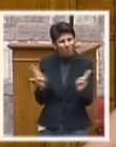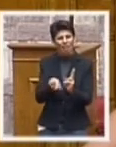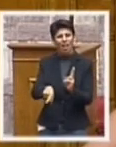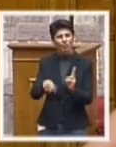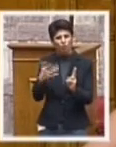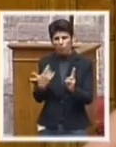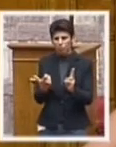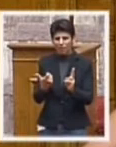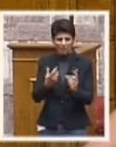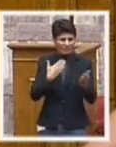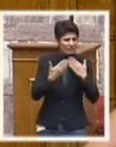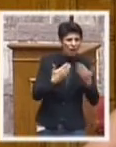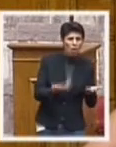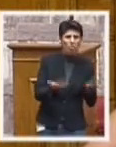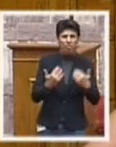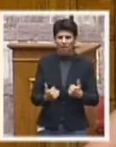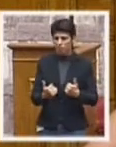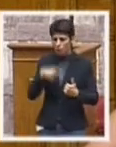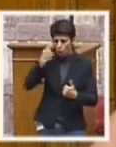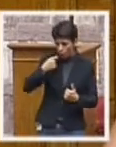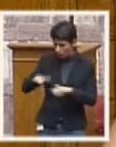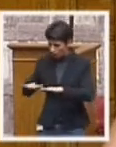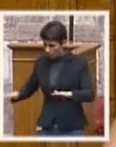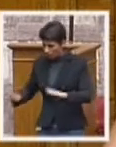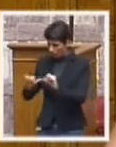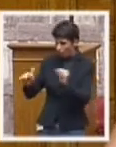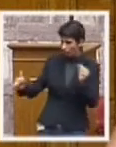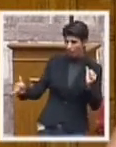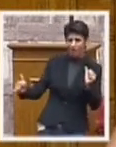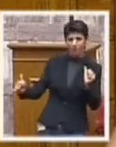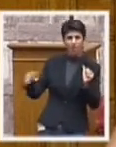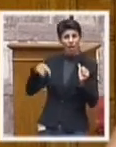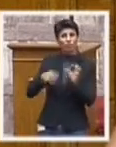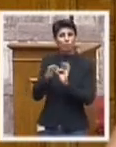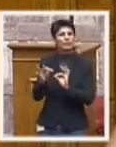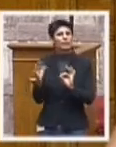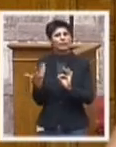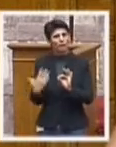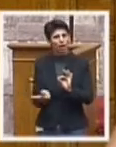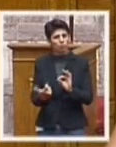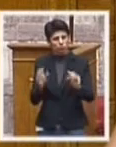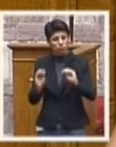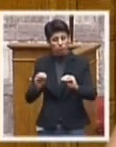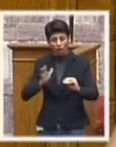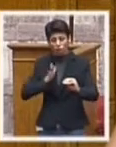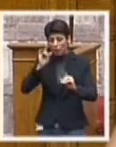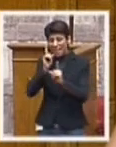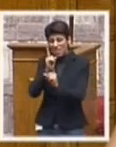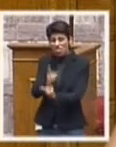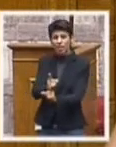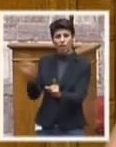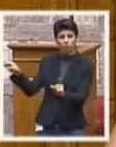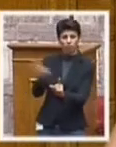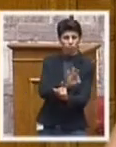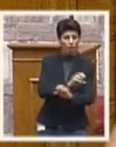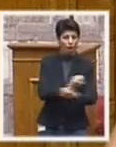της ασυνεννοησίας και απομάκρυνσης του γονέα από το παιδί. Τέτοια μέτρα είναι η τοποθέτηση καταρτισμένων ατόμων στα σχολεία για την έγκαιρη ενημέρωση